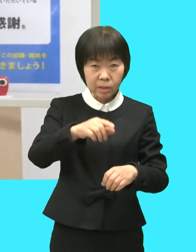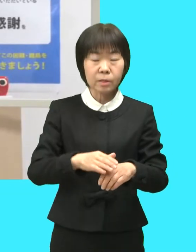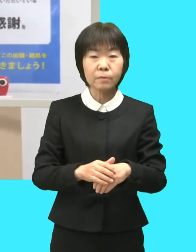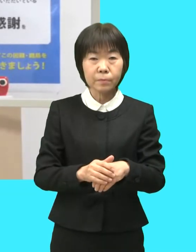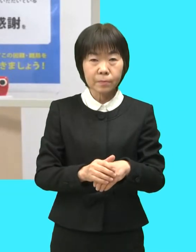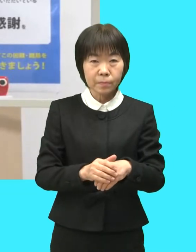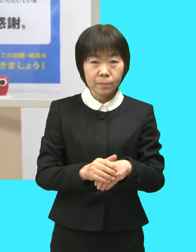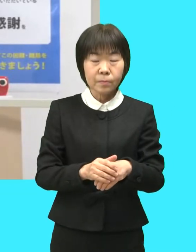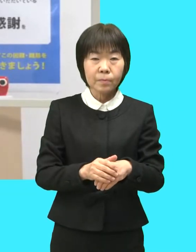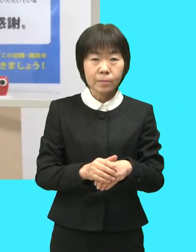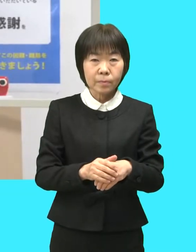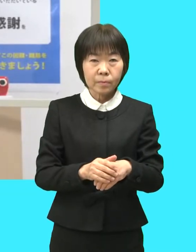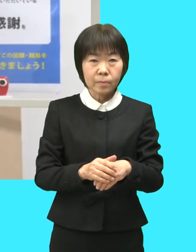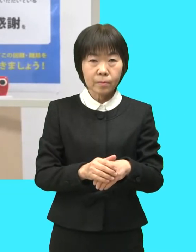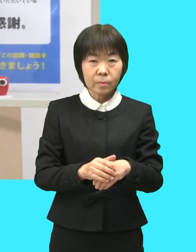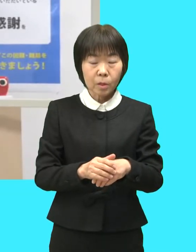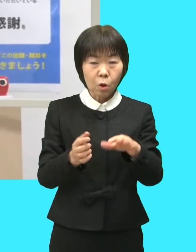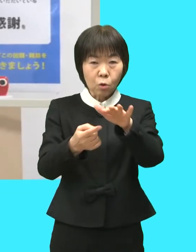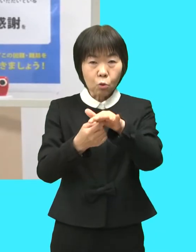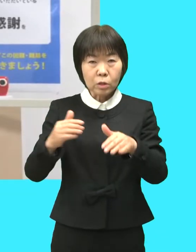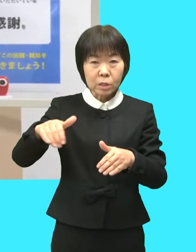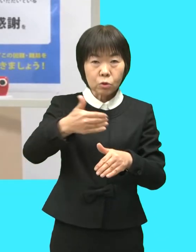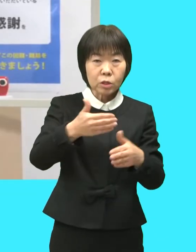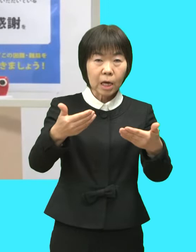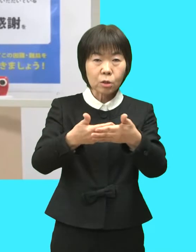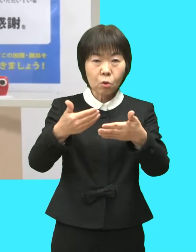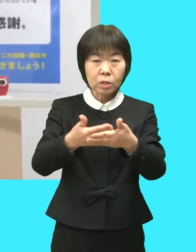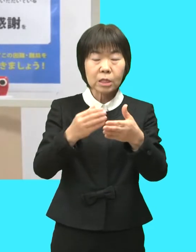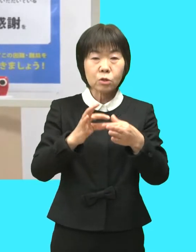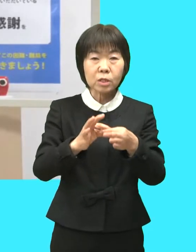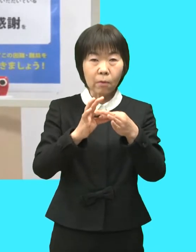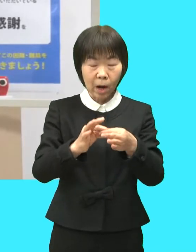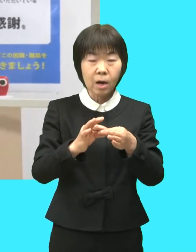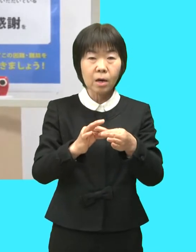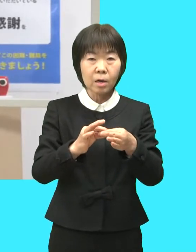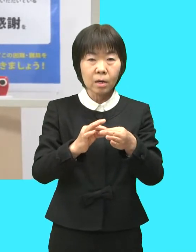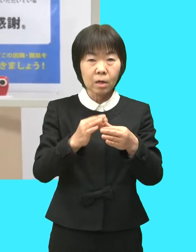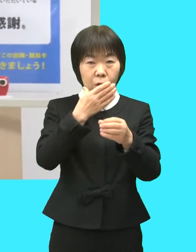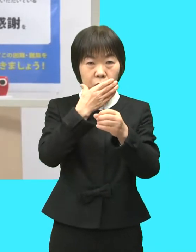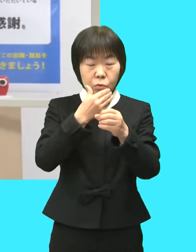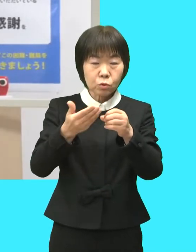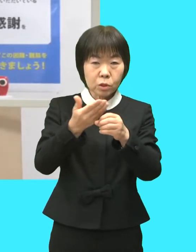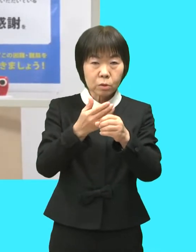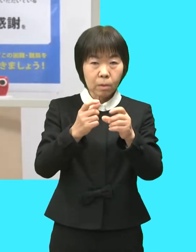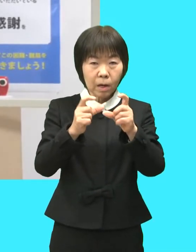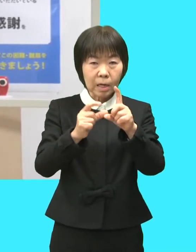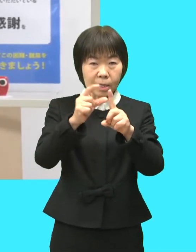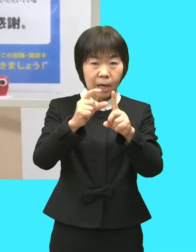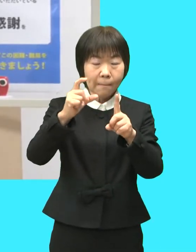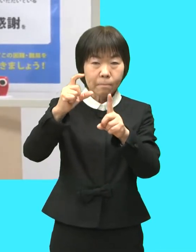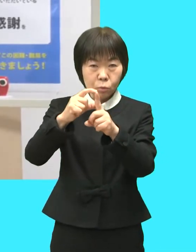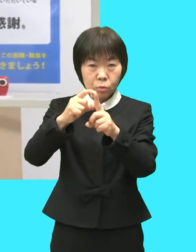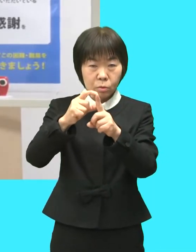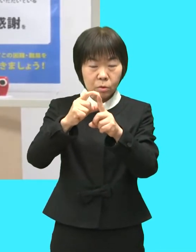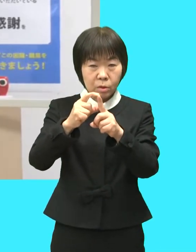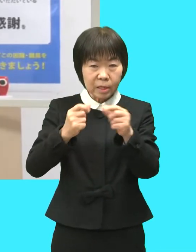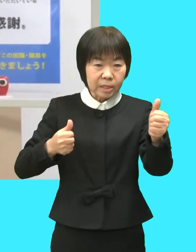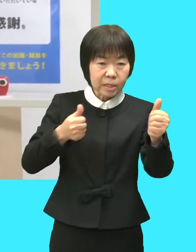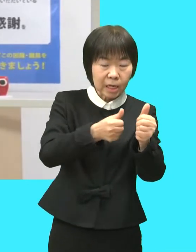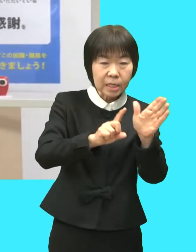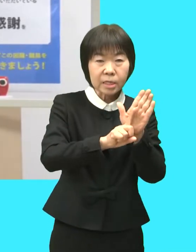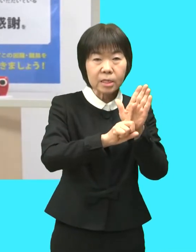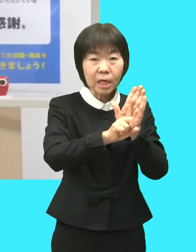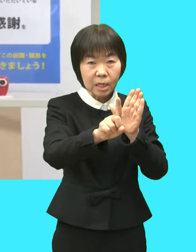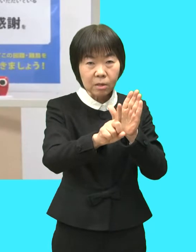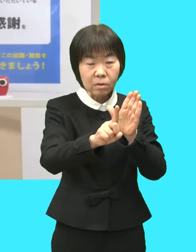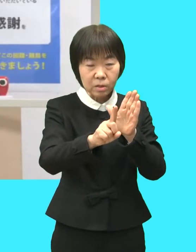ります。農林水産業につきましては、福島ギャップチャレンジ宣言により、ギャ